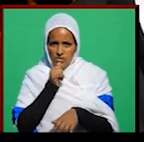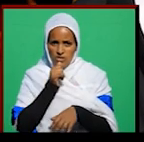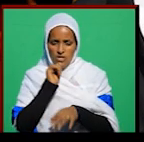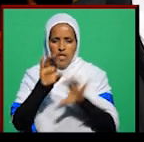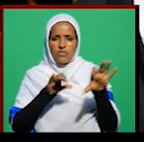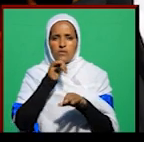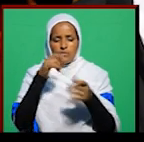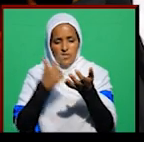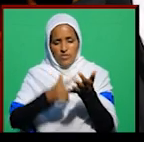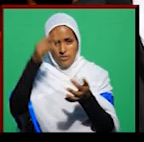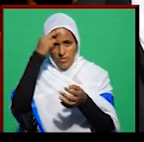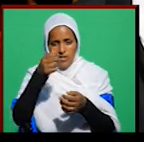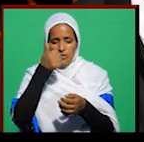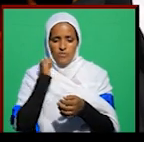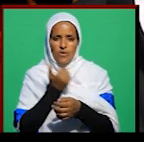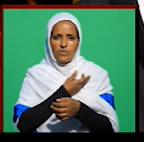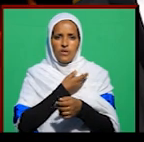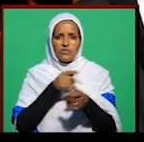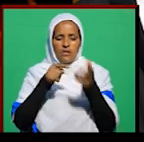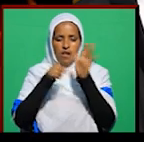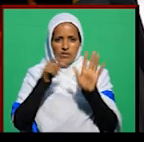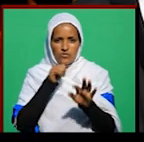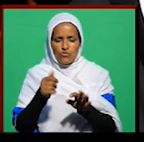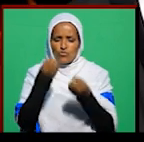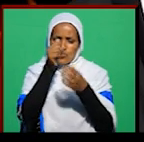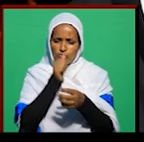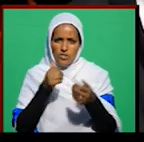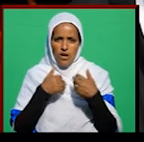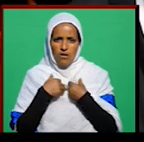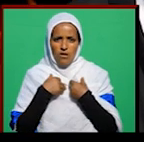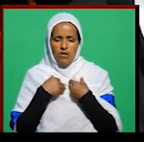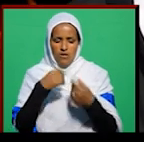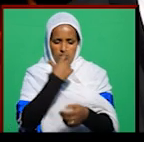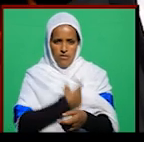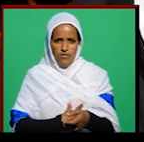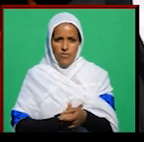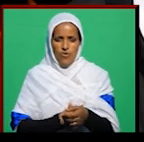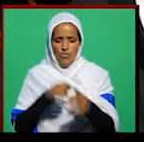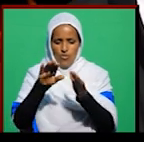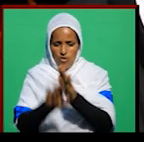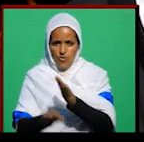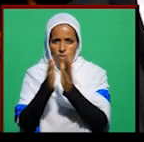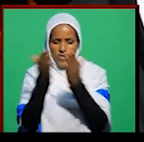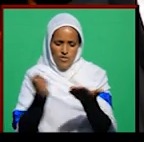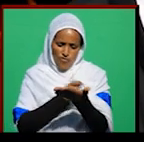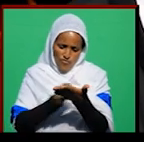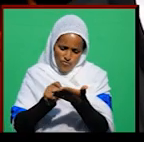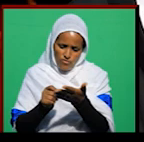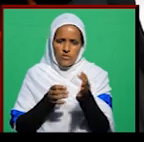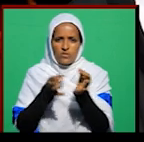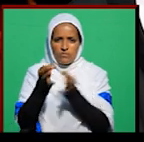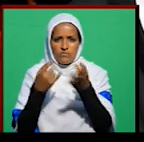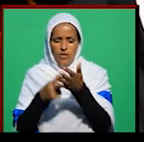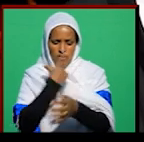አለምስጢር እመቤታችን አታደርገውም። ለዚህ ነው እመቤታችን ያልገለጸችው ያልተተረጎም ብዙ ምስጢር አላት። ተወዲዮ ውስተ ልባ ወረድ ብሎ እንዲያውም መጽሐፉ